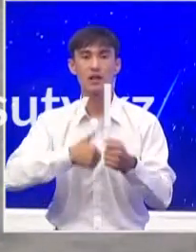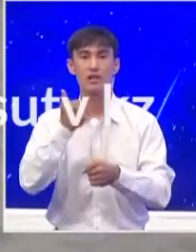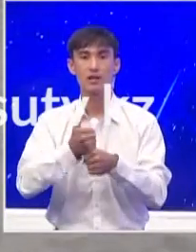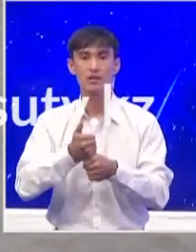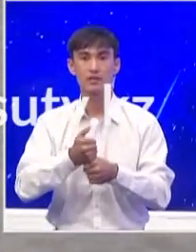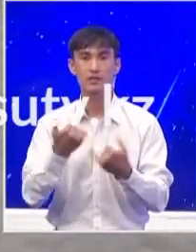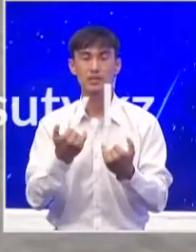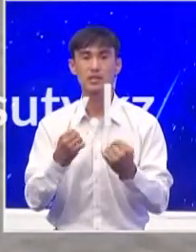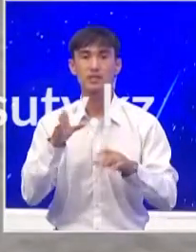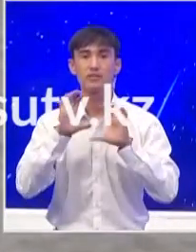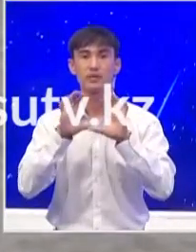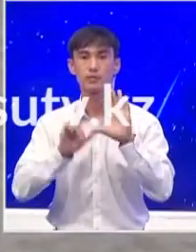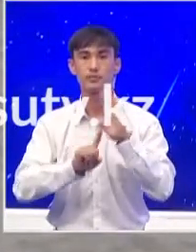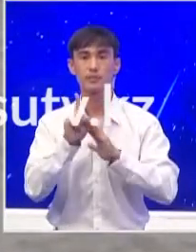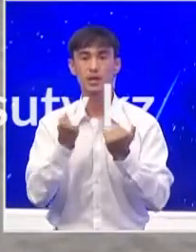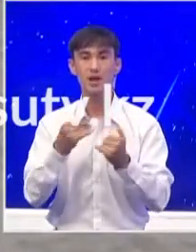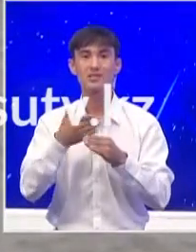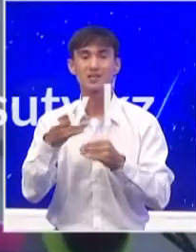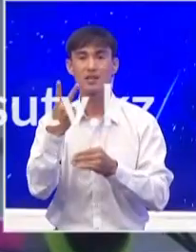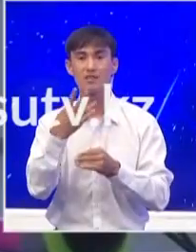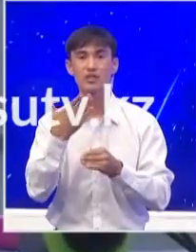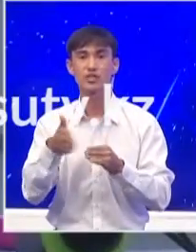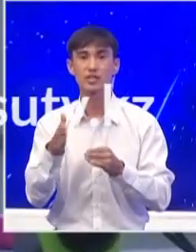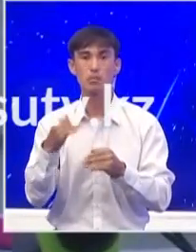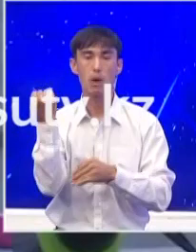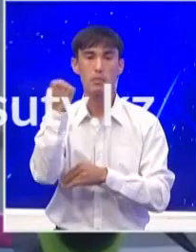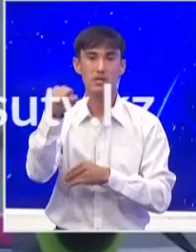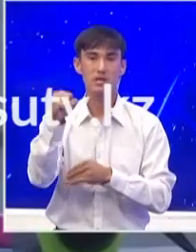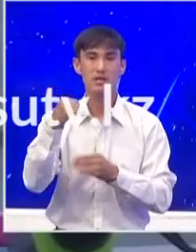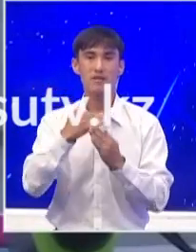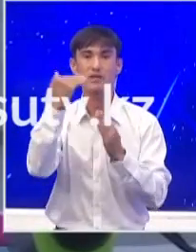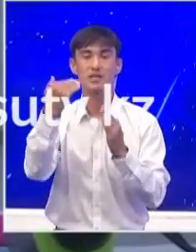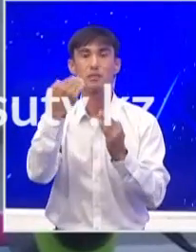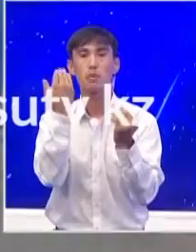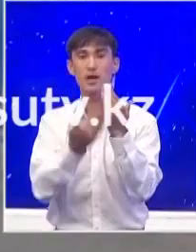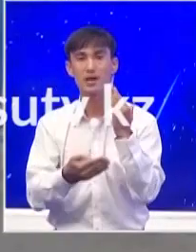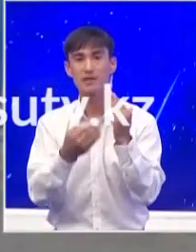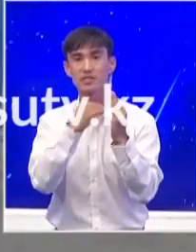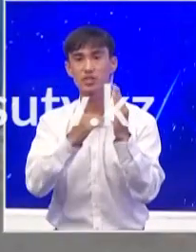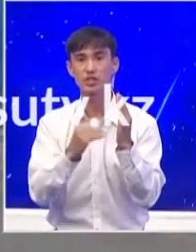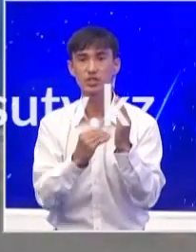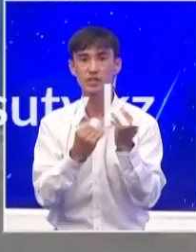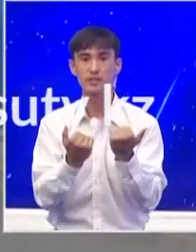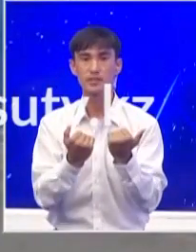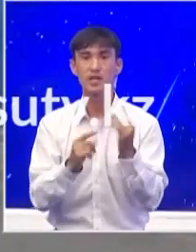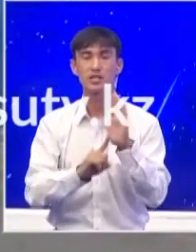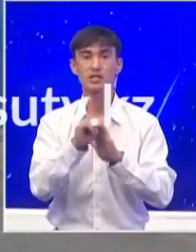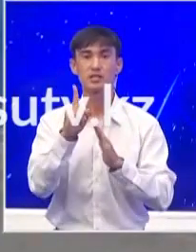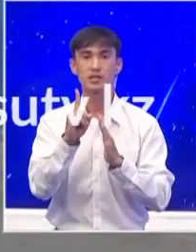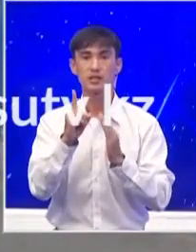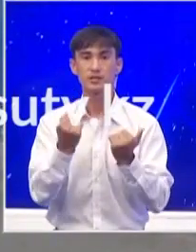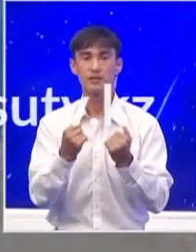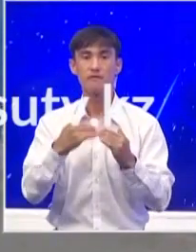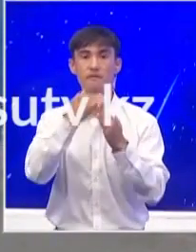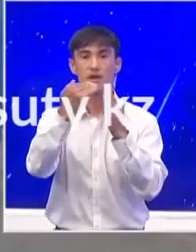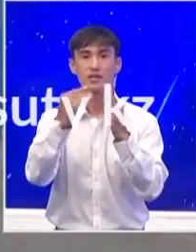соревновательная сетка здесь разделена на две части победителей верхняя часть и проигравших нижняя часть изначально все начинают в